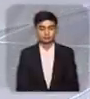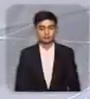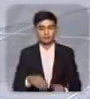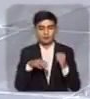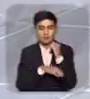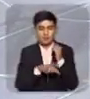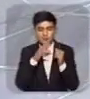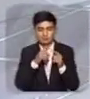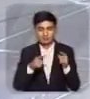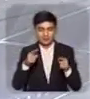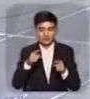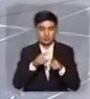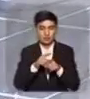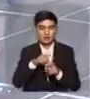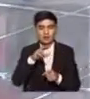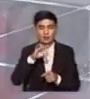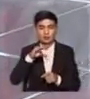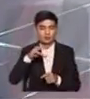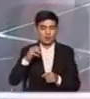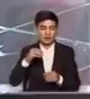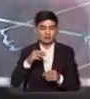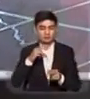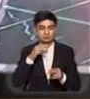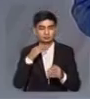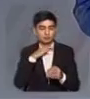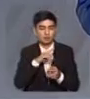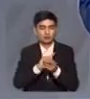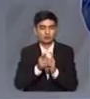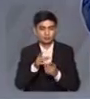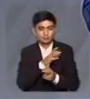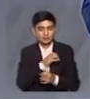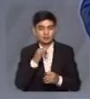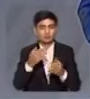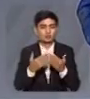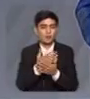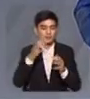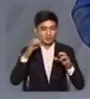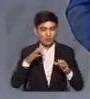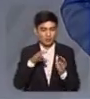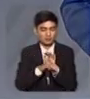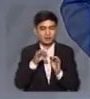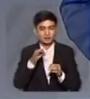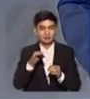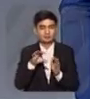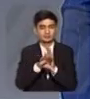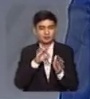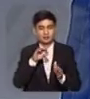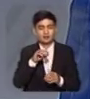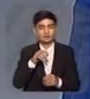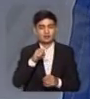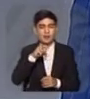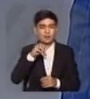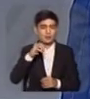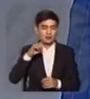За последние несколько лет лотерейный рынок претерпел множество изменений, включая новый закон и избрание оператора лотереи.